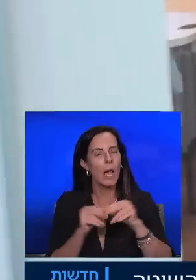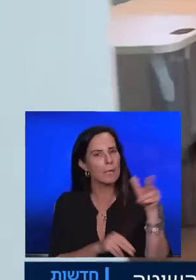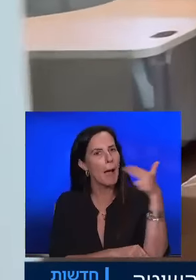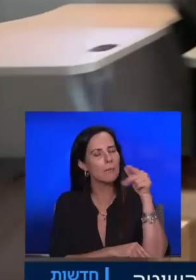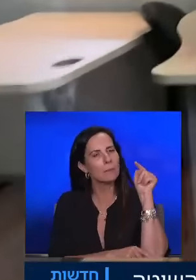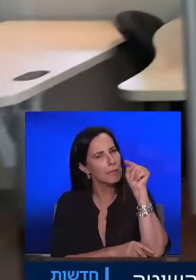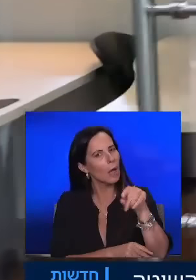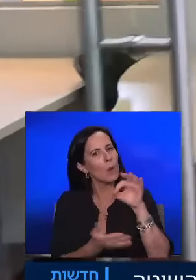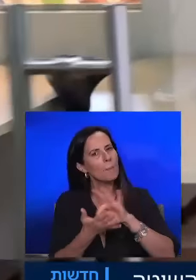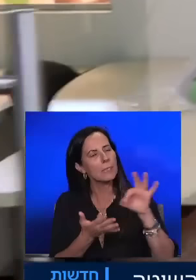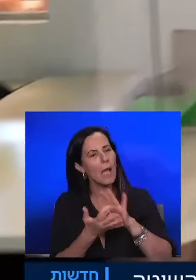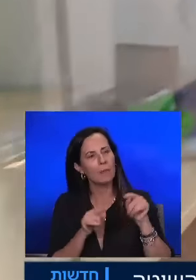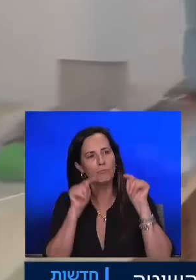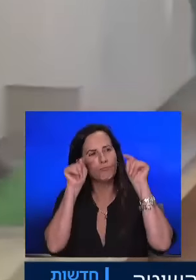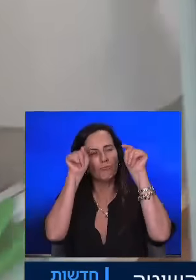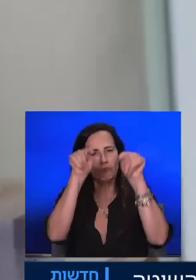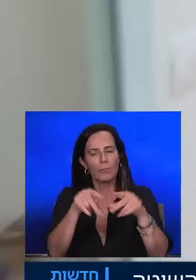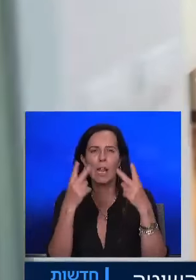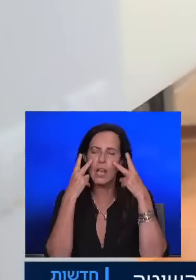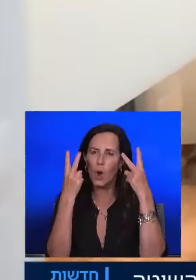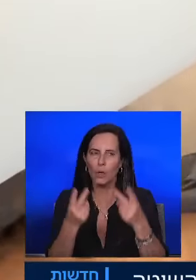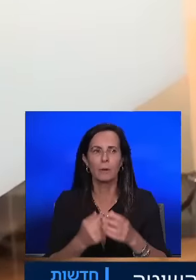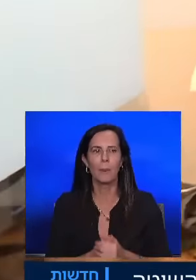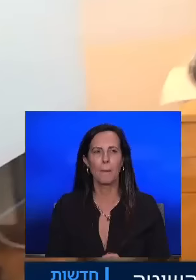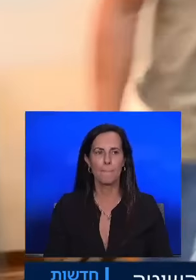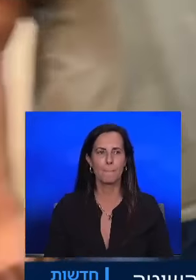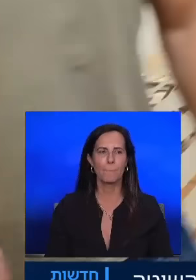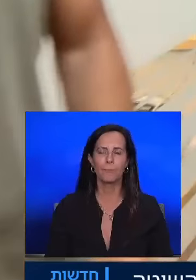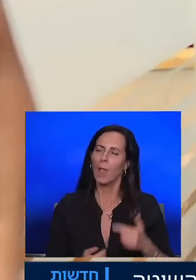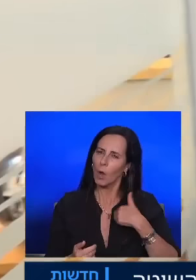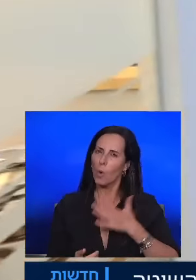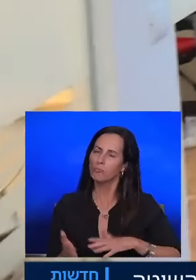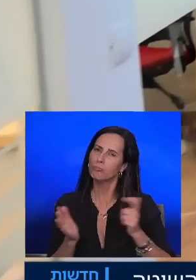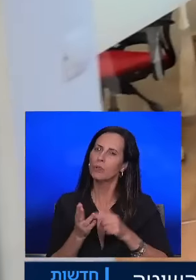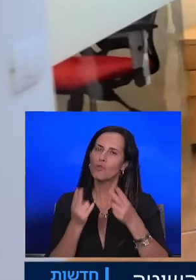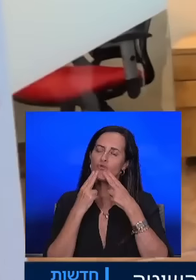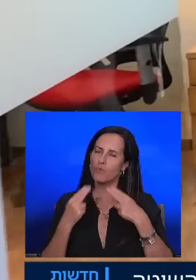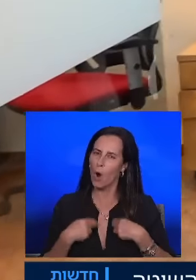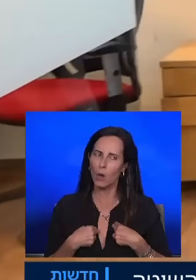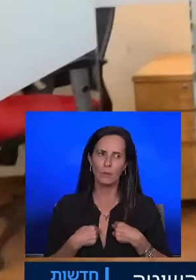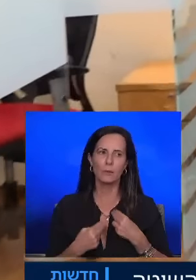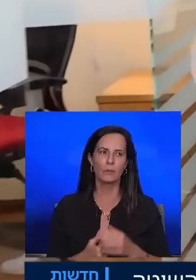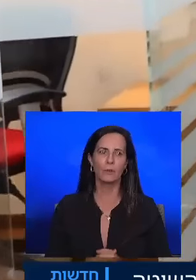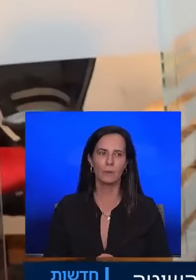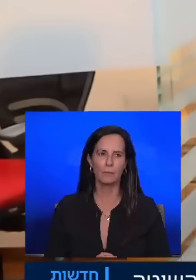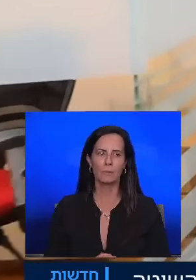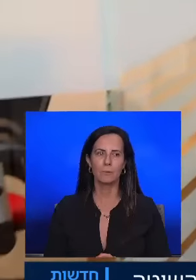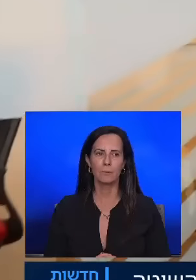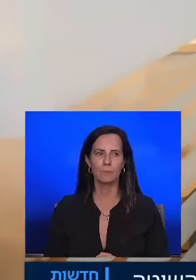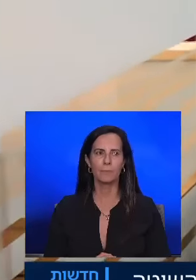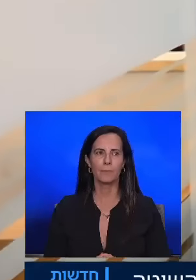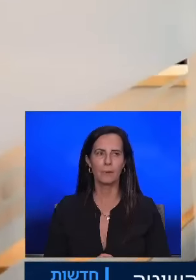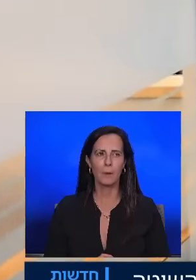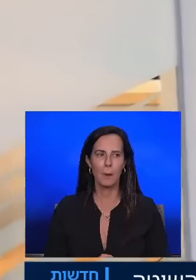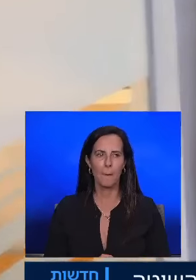ירון סודרי וכתבנו איתי שיקמן ואופר חלפון למשרדי החברה בתל אביב כדי לקבל תשובות. אהלן, מה נשמע? מה קורה?